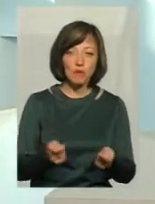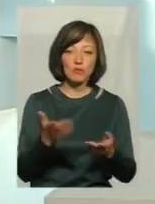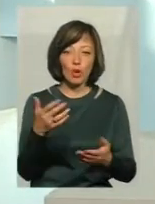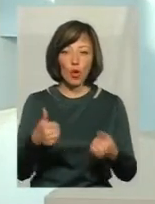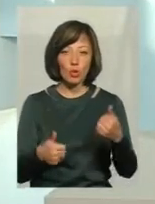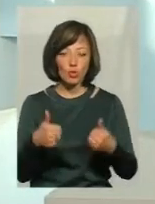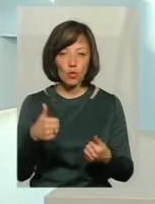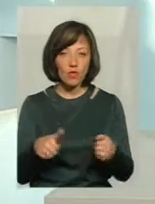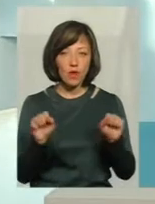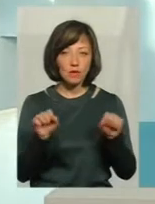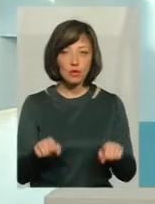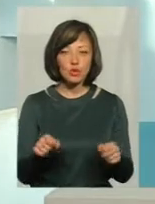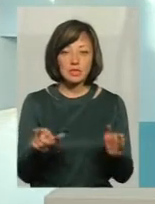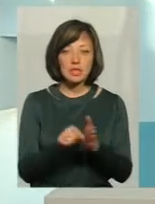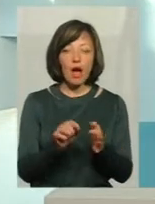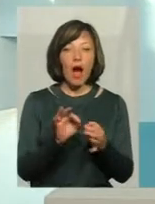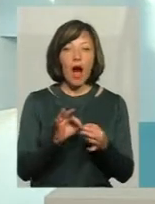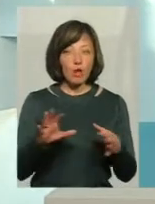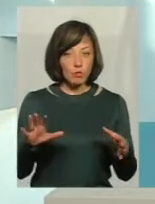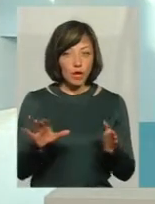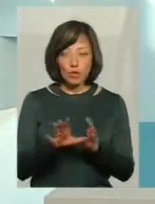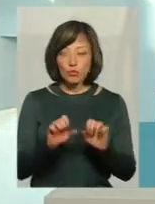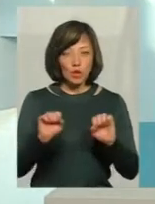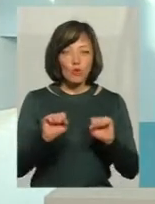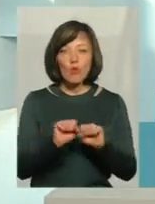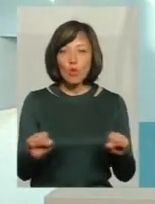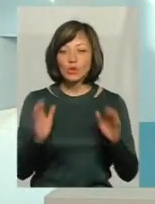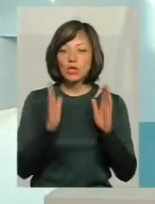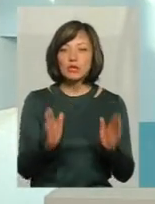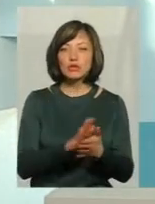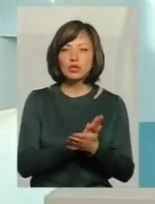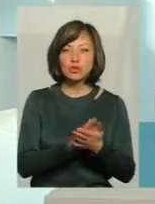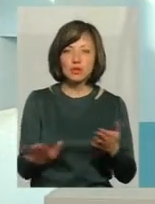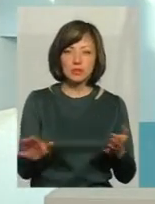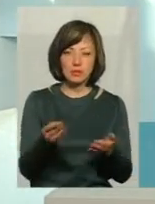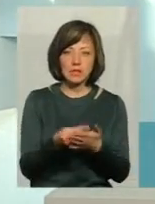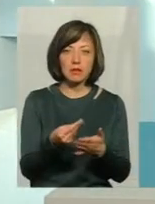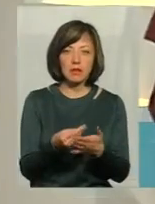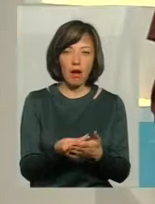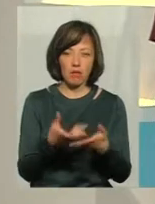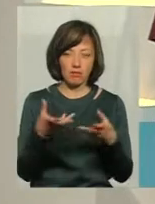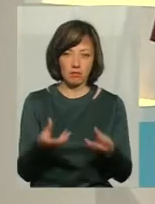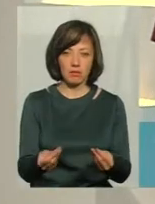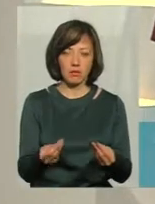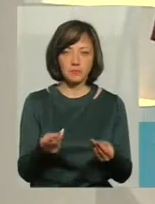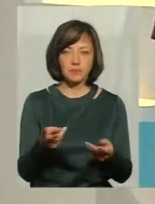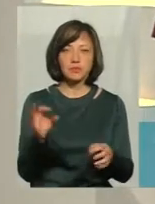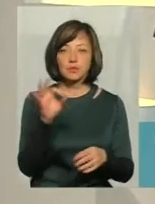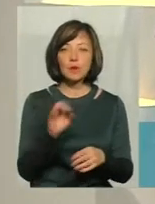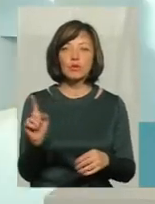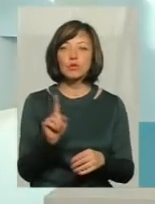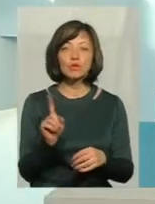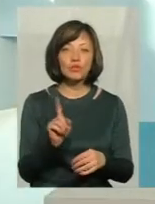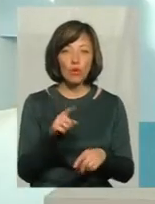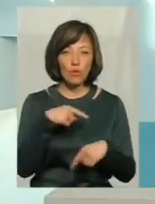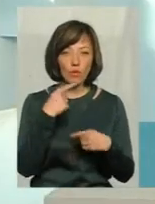конкурувати з атомною енергетикою, тому що не можна керуватися тільки виключно ціною. Тобто, да? Ну, про що взагалі